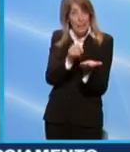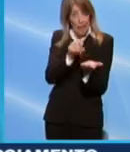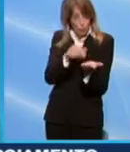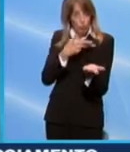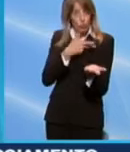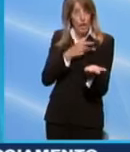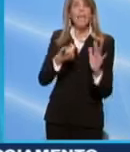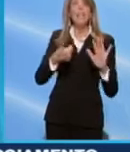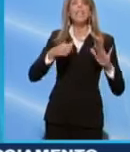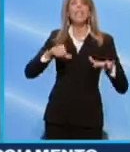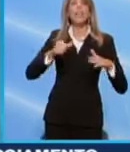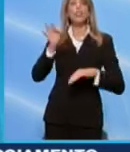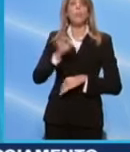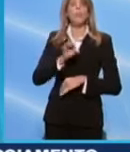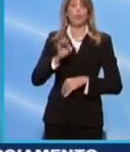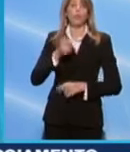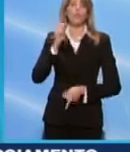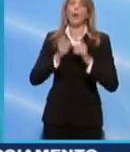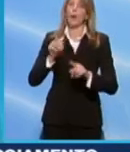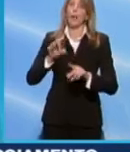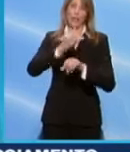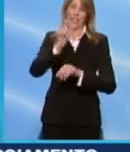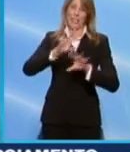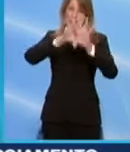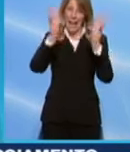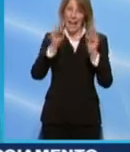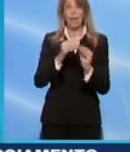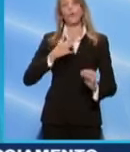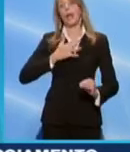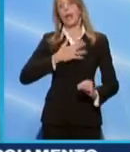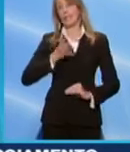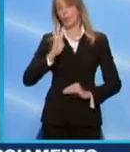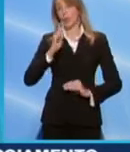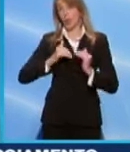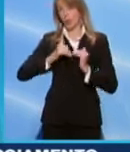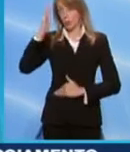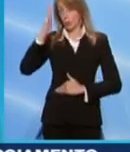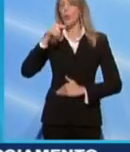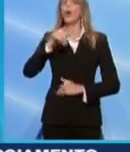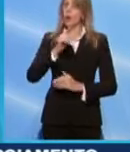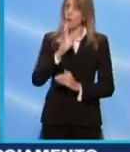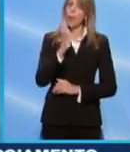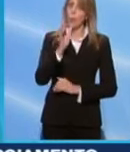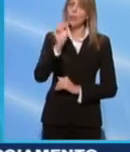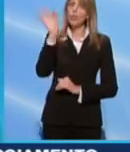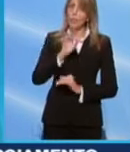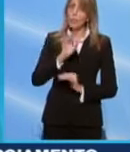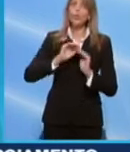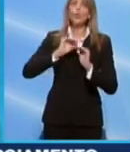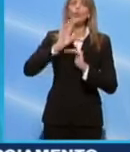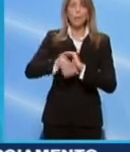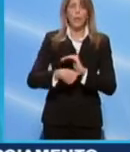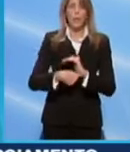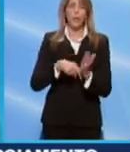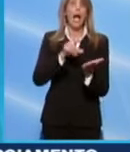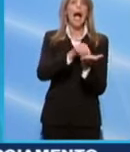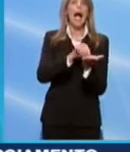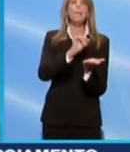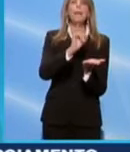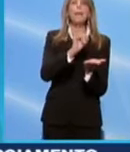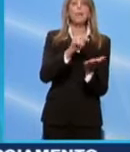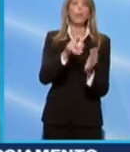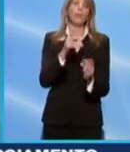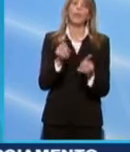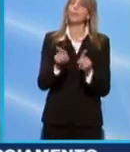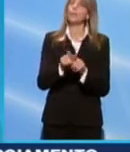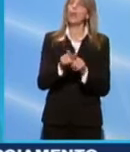16% dell'intera popolazione italiana maggiore di 14 anni. Immuni costituisce soltanto uno strumento di